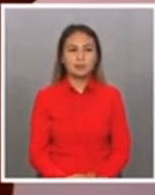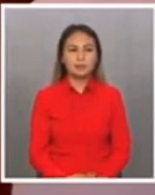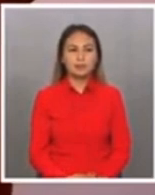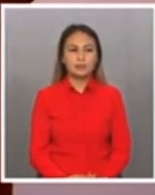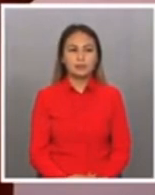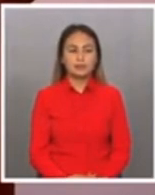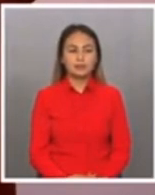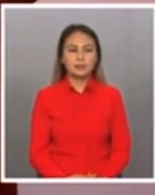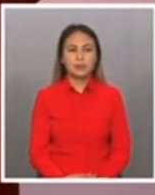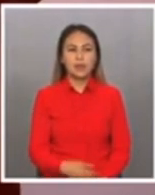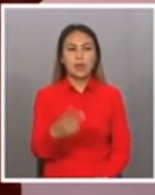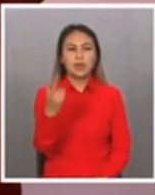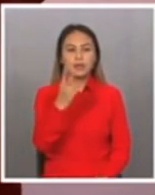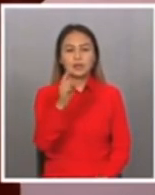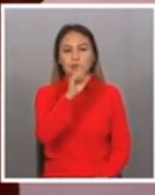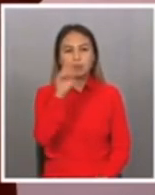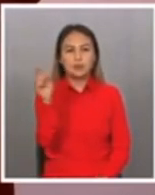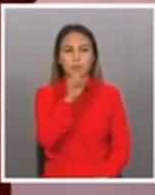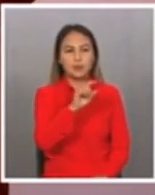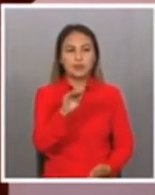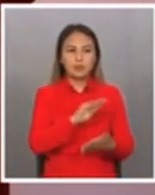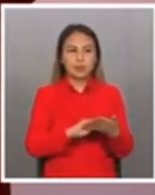Екінші азат жолдан басталған бөліміміз